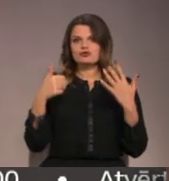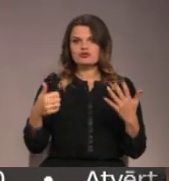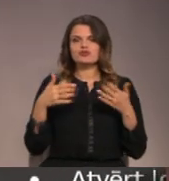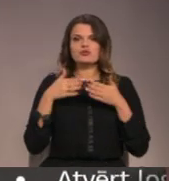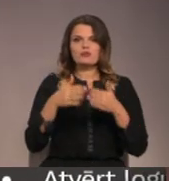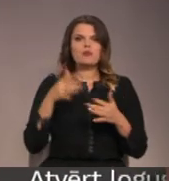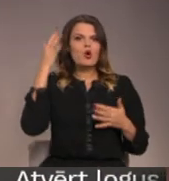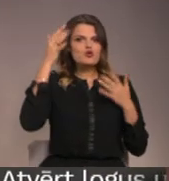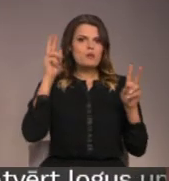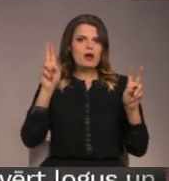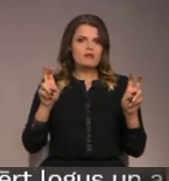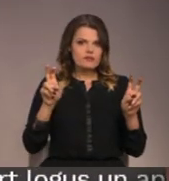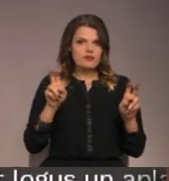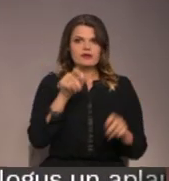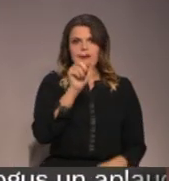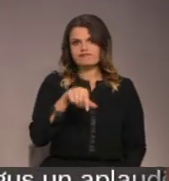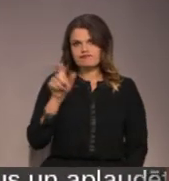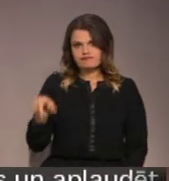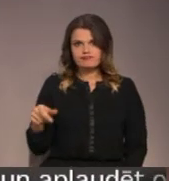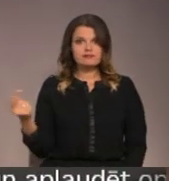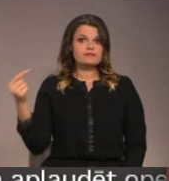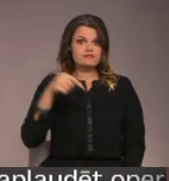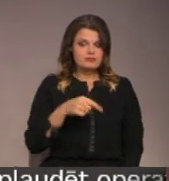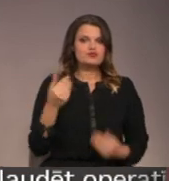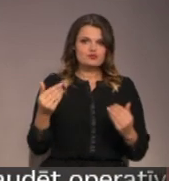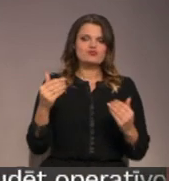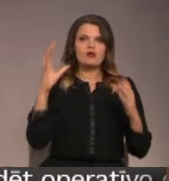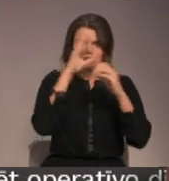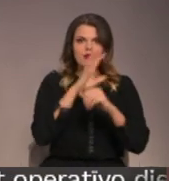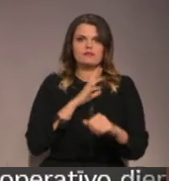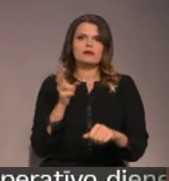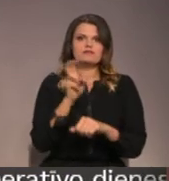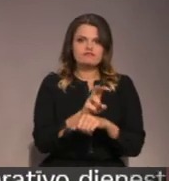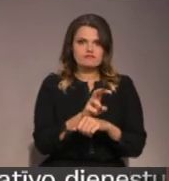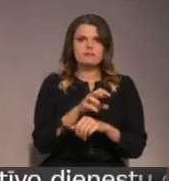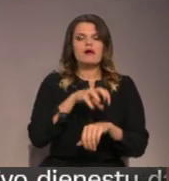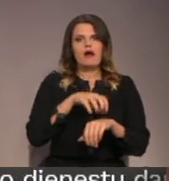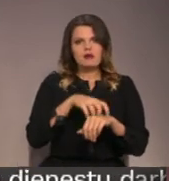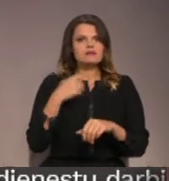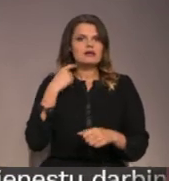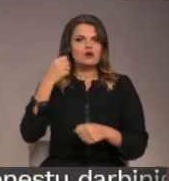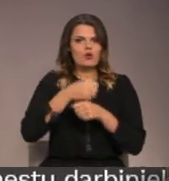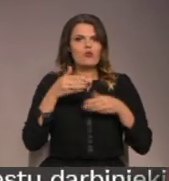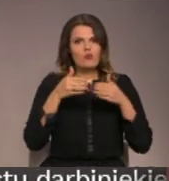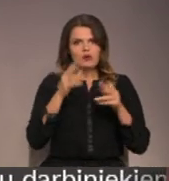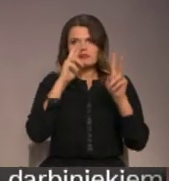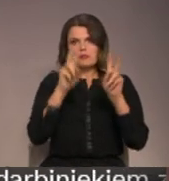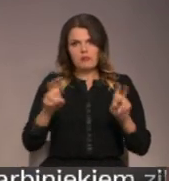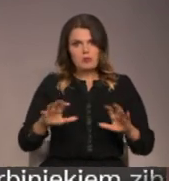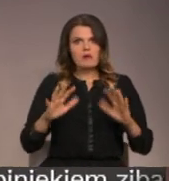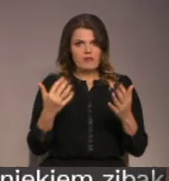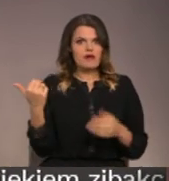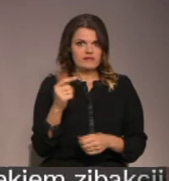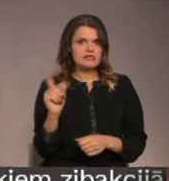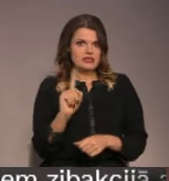46 prāmi romantika repatriātie pasažieri šonakt vērsās pie mediķiem Rīgas ostā un veic analīzes, lai noteiktu, vai viņi